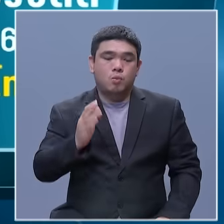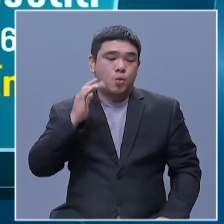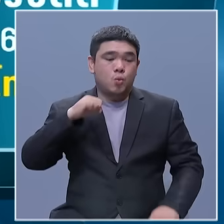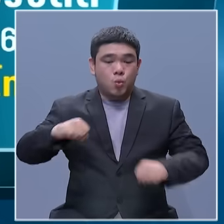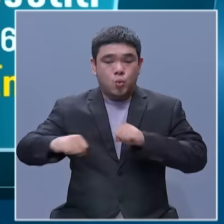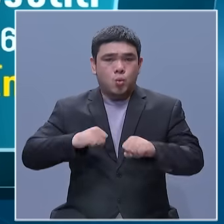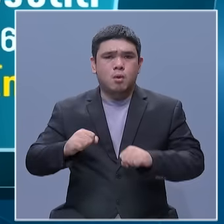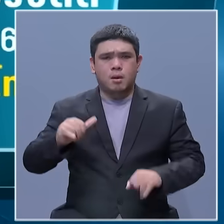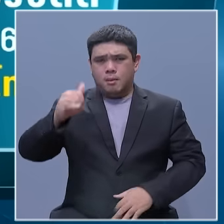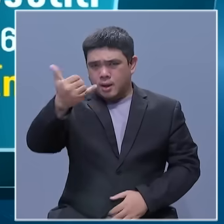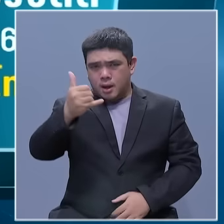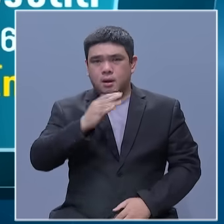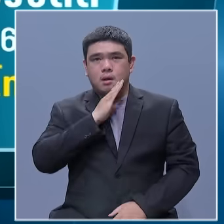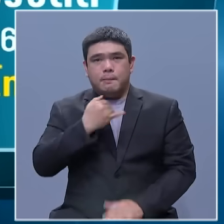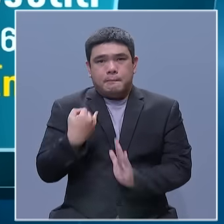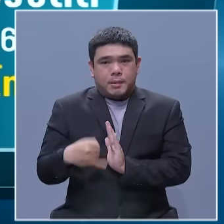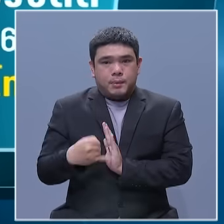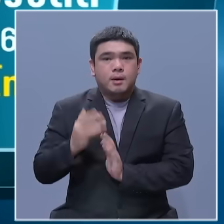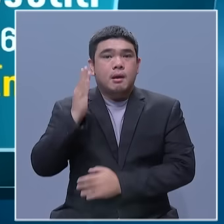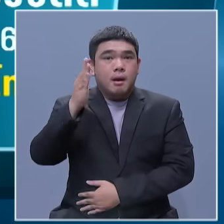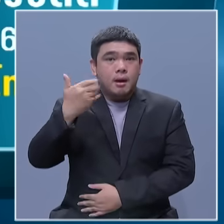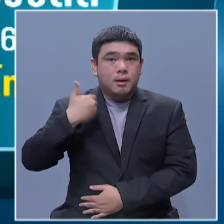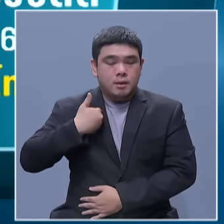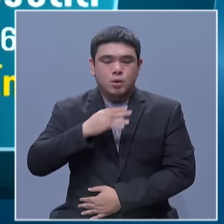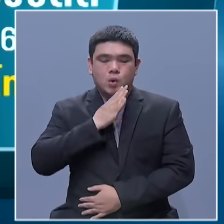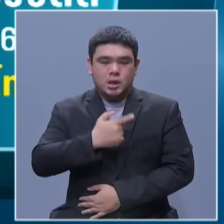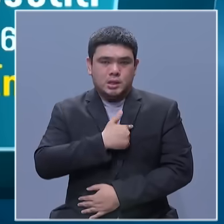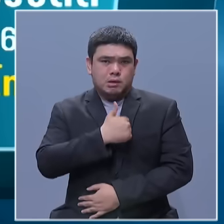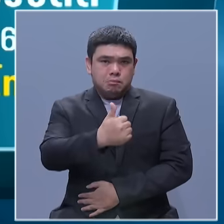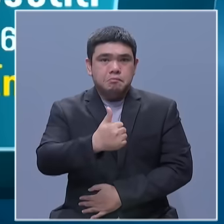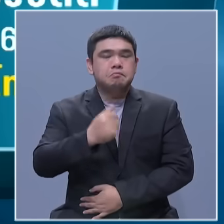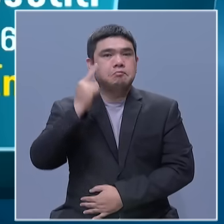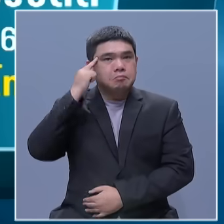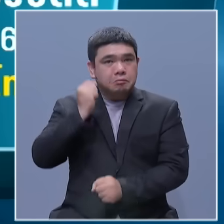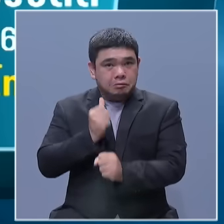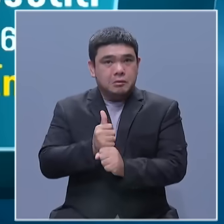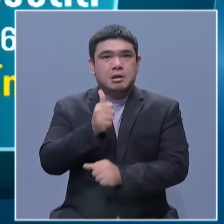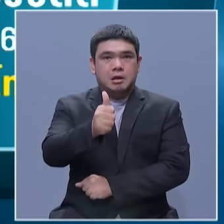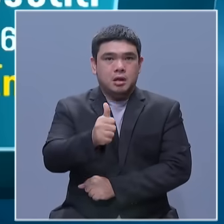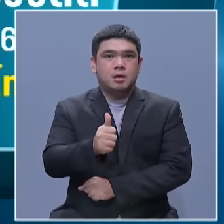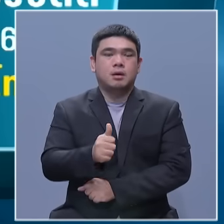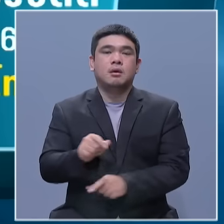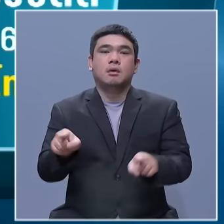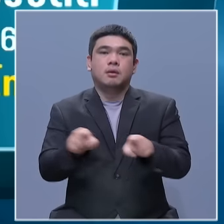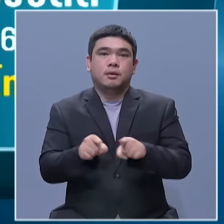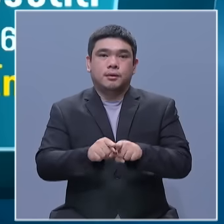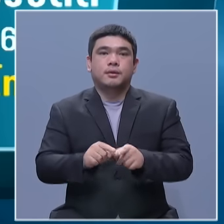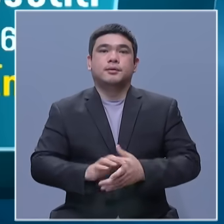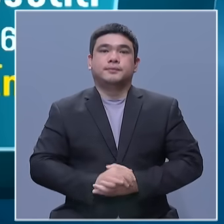จะมีผิดพลาดบ้างแต่ถ้าพรรคมั่นใจว่าตัวเองดีกว่าคนอื่นๆก็ต้องดีกว่าคนอื่นๆให้ได้จริงๆ